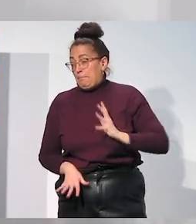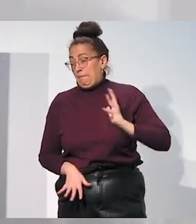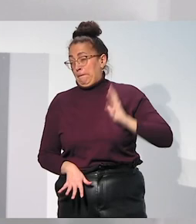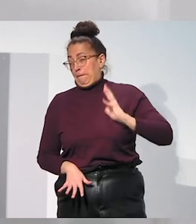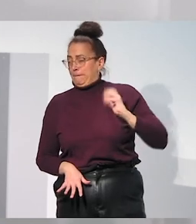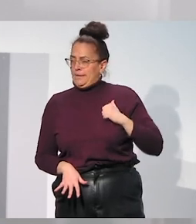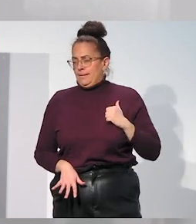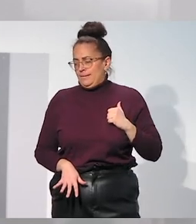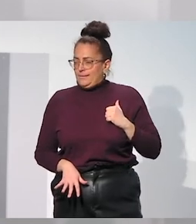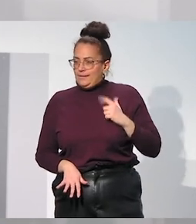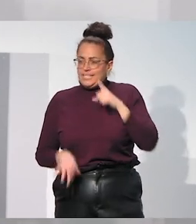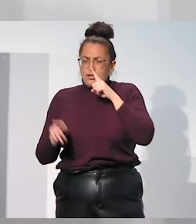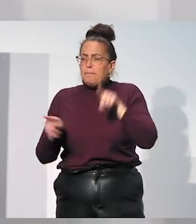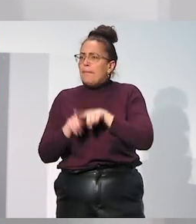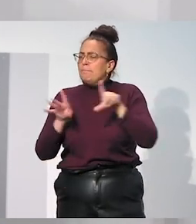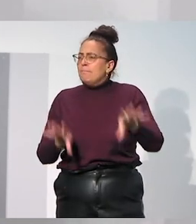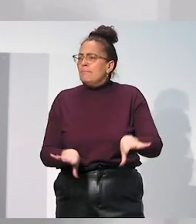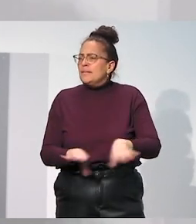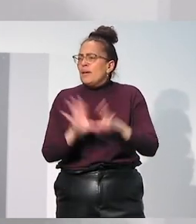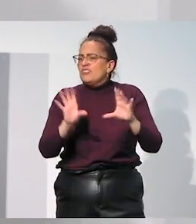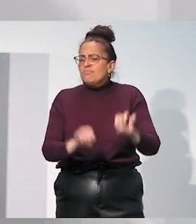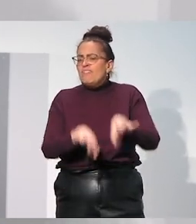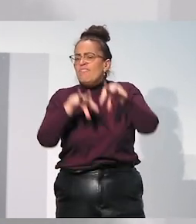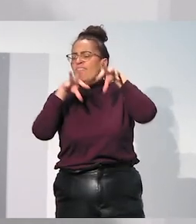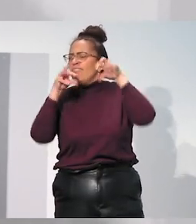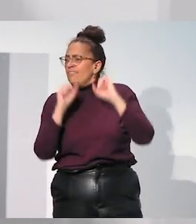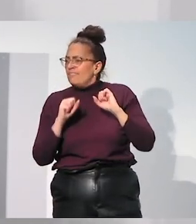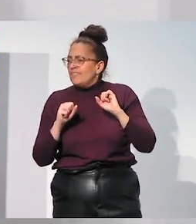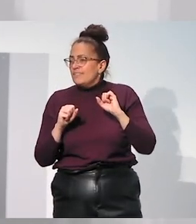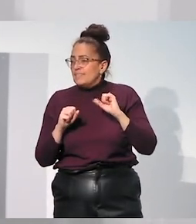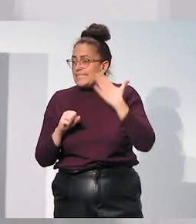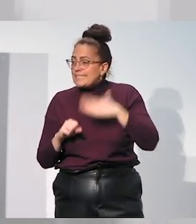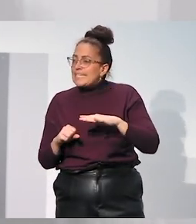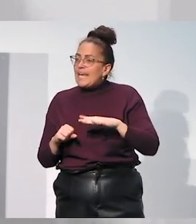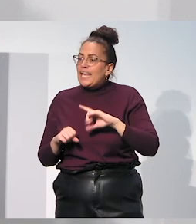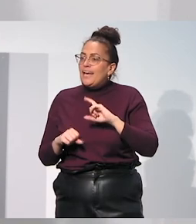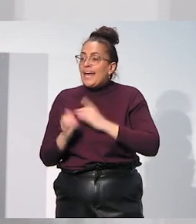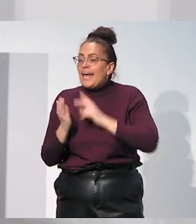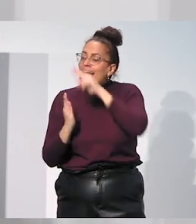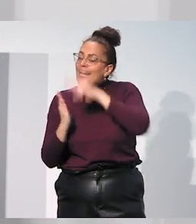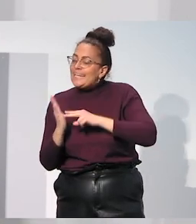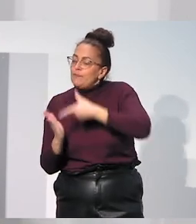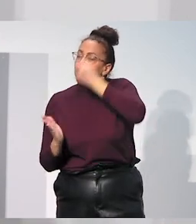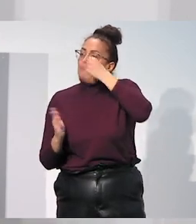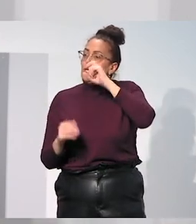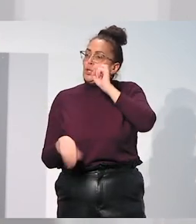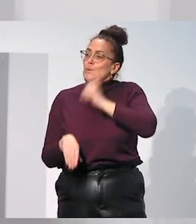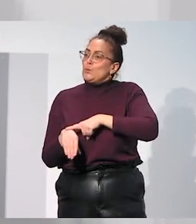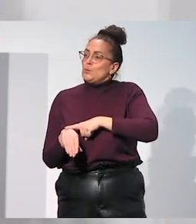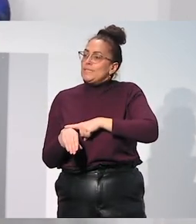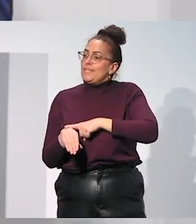un fumé tout à fait singulier, hein, parce que c'est jamais au premier degré avec lui. Hein, Thérèse